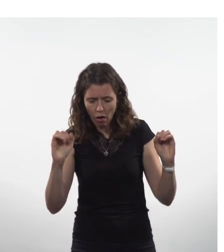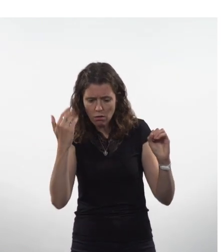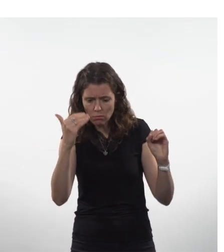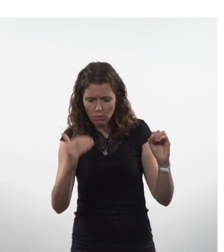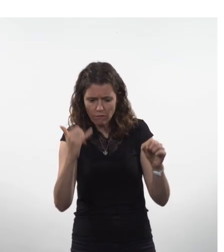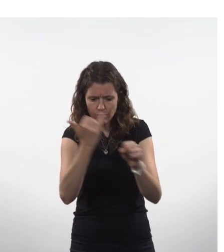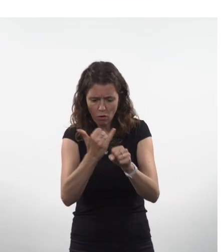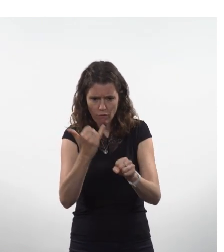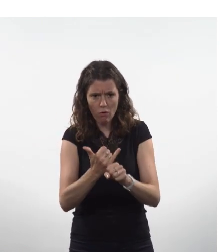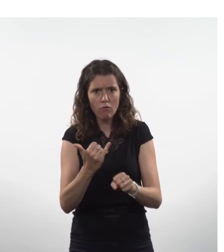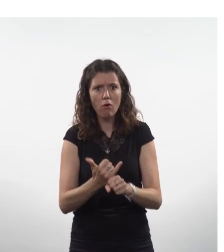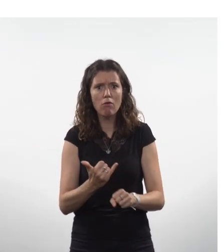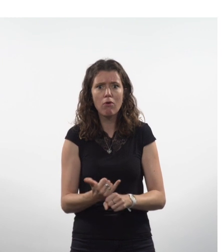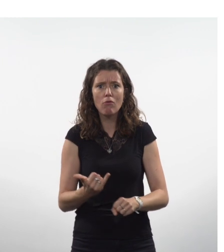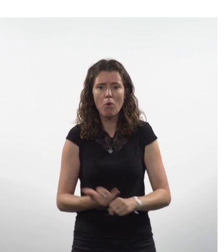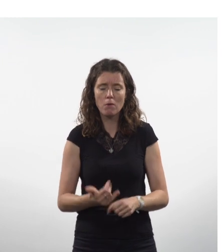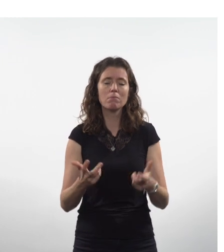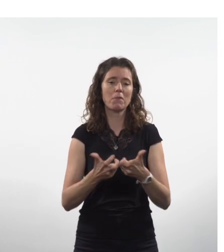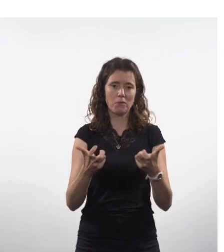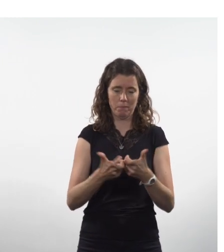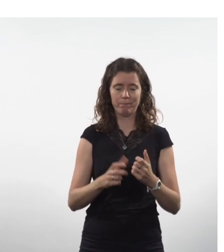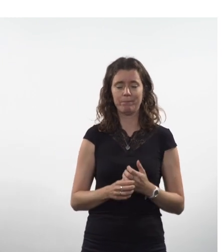s'avèrent fausses dans la réalité. C'est-à-dire,